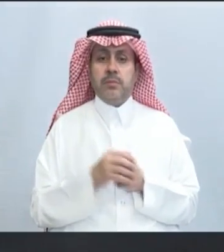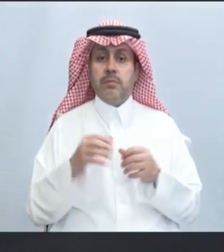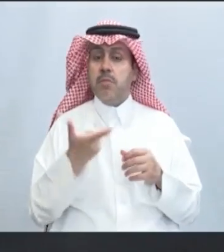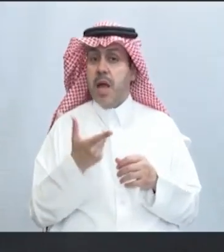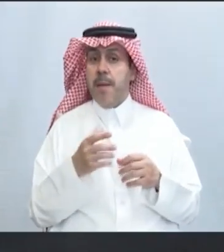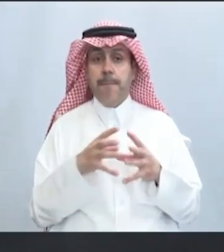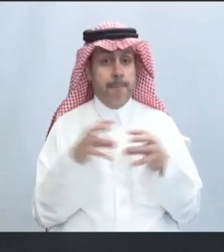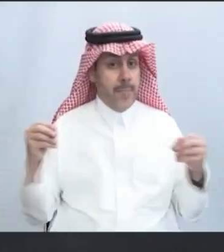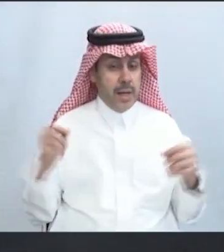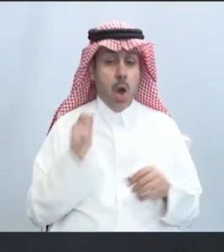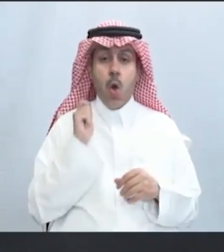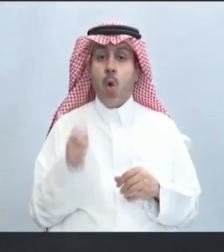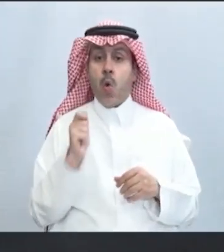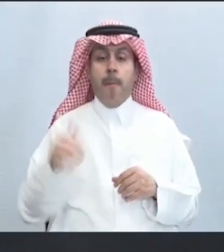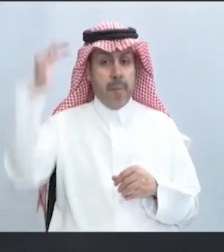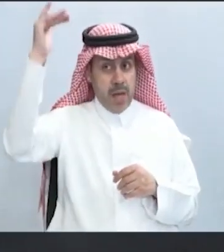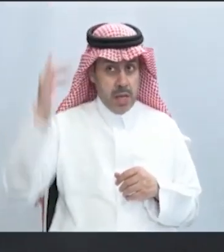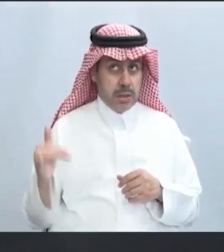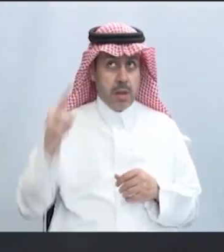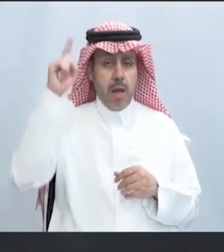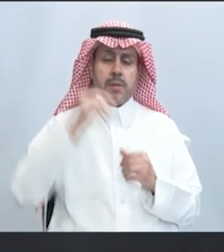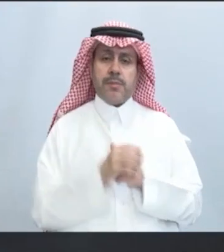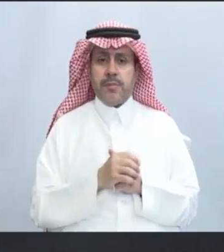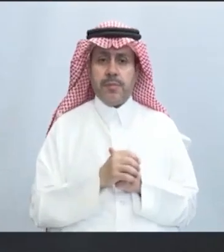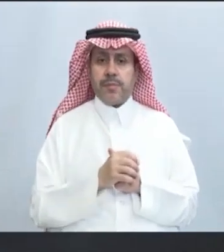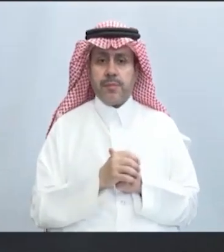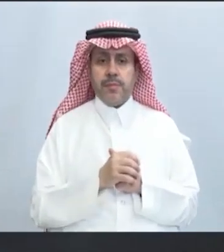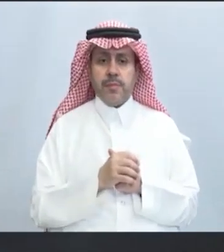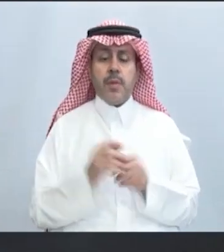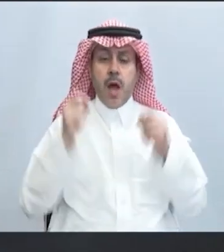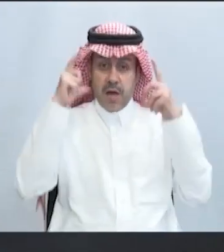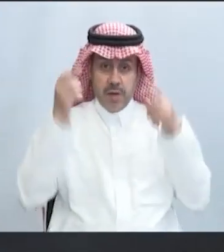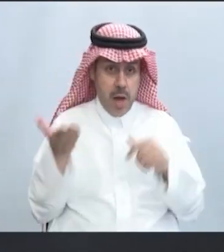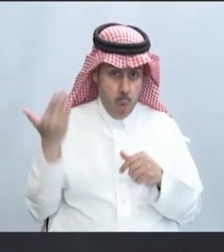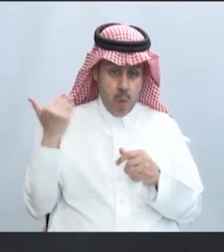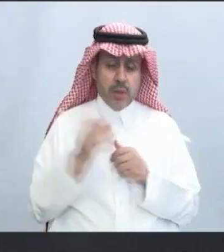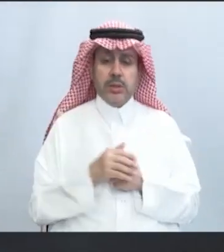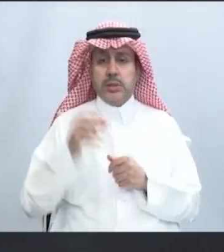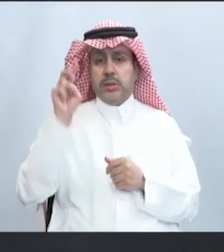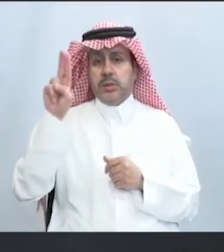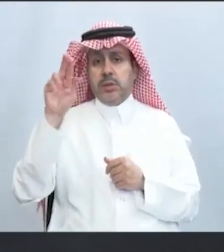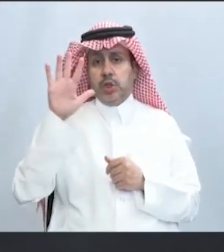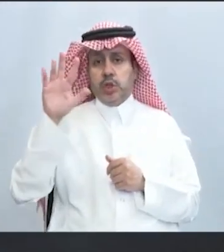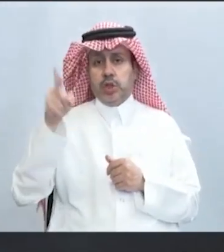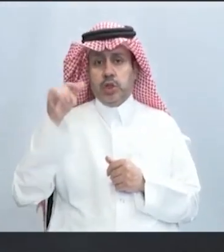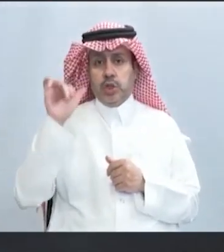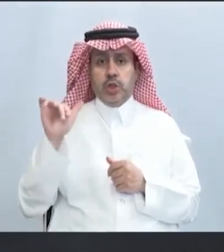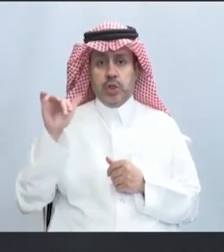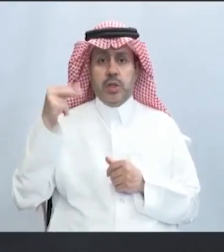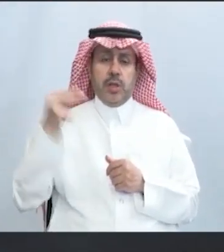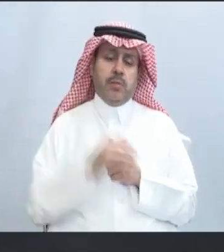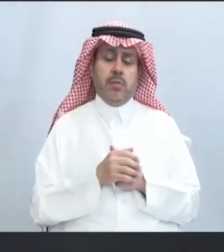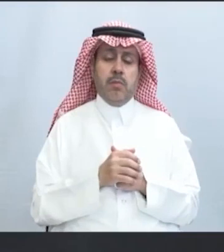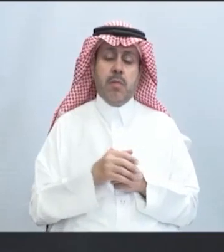ما معنى الحكم بما انزل الله ما معنى الحكم بما انزل الله نحن عرفنا قبل قليل التشريع انه امر